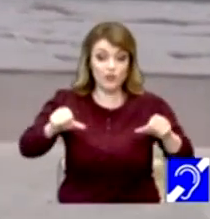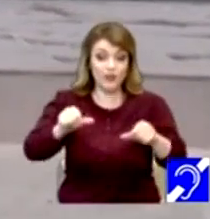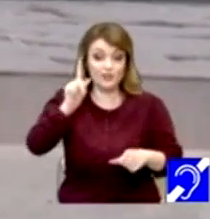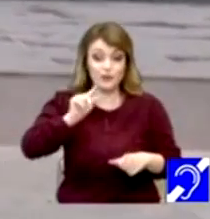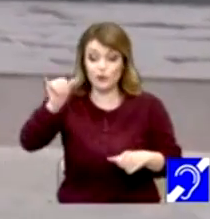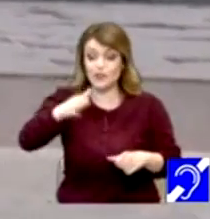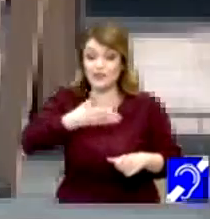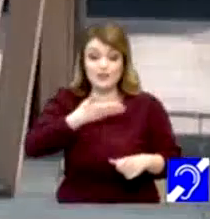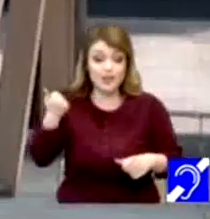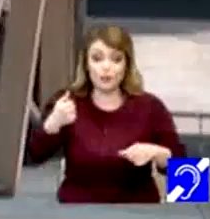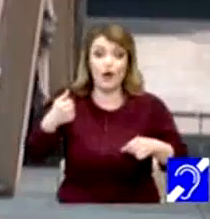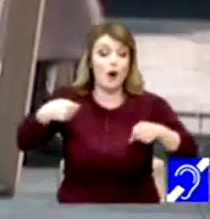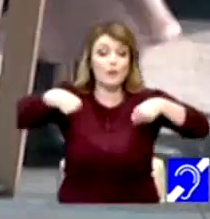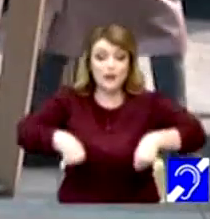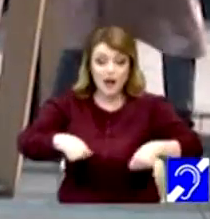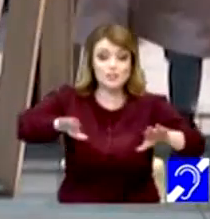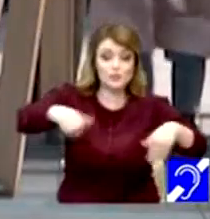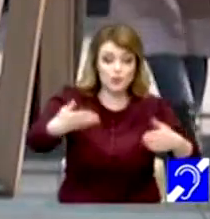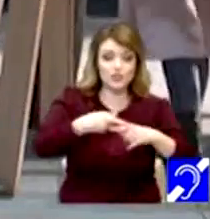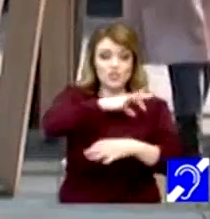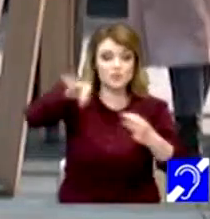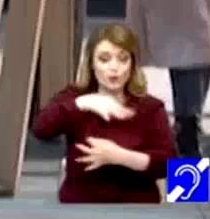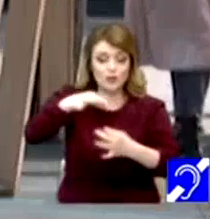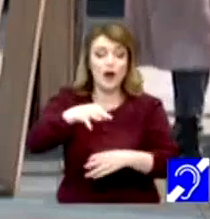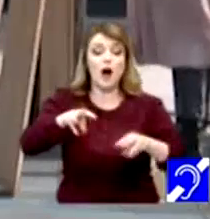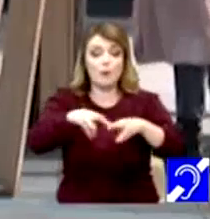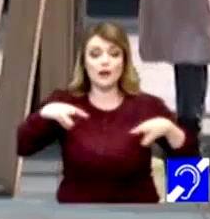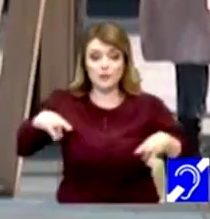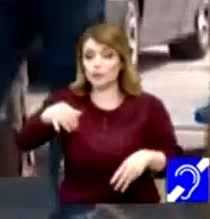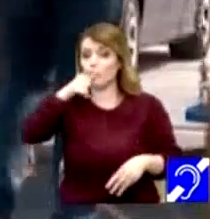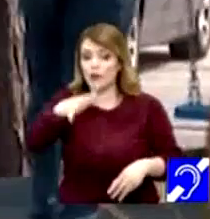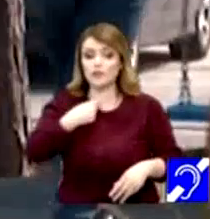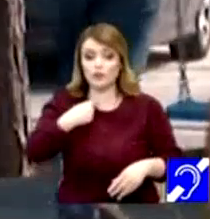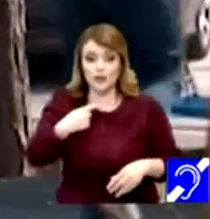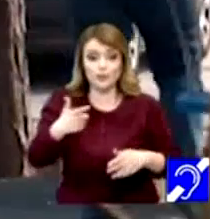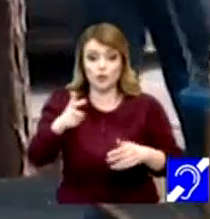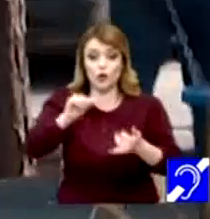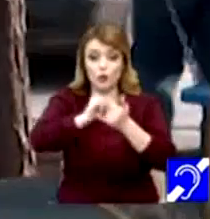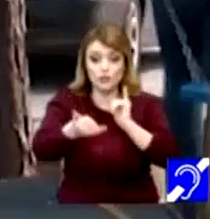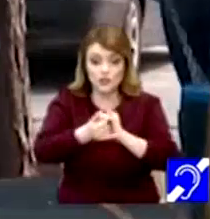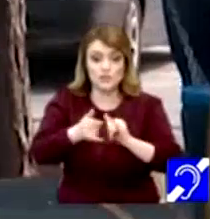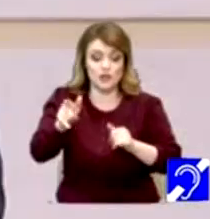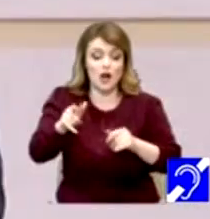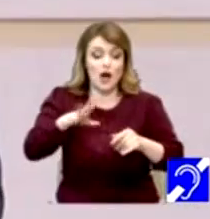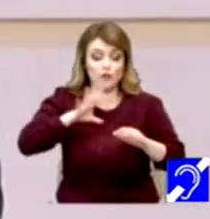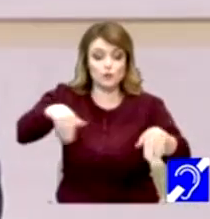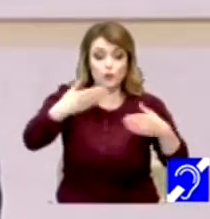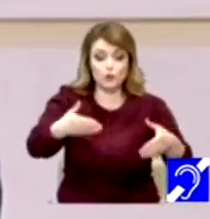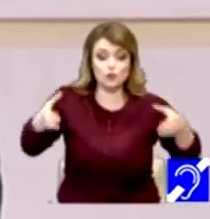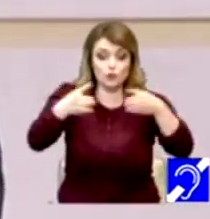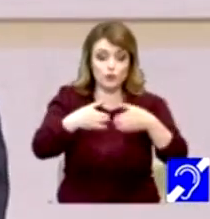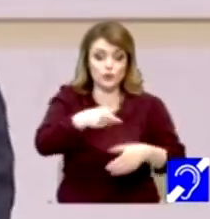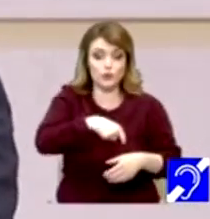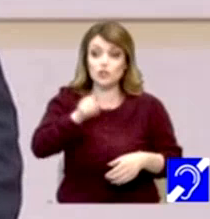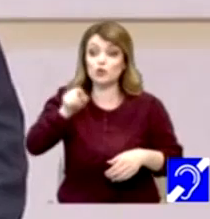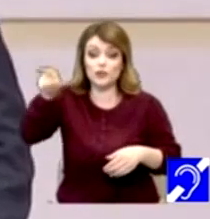nu avea dreptul să propună proiectul, iar Parlamentul nu-l putea vota în condițiile care a fost depus de un grup de deputați. Deci ceea ce au